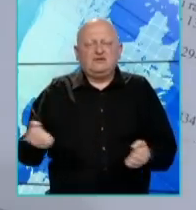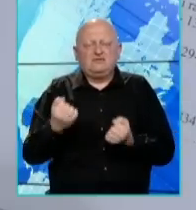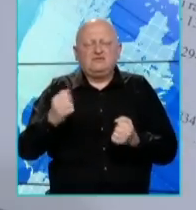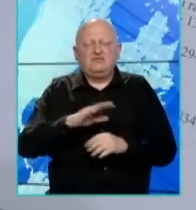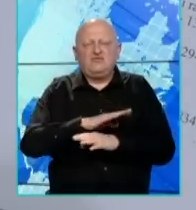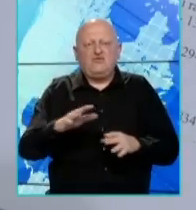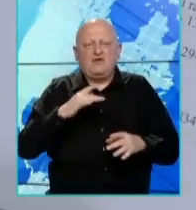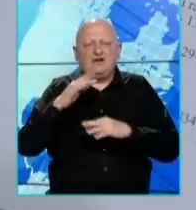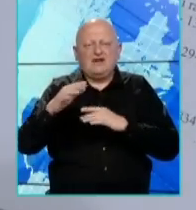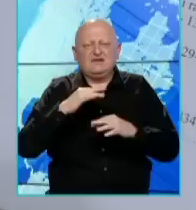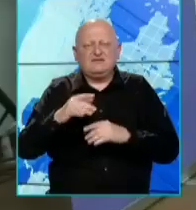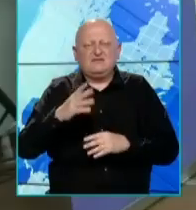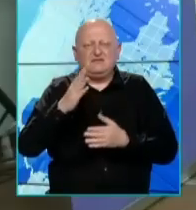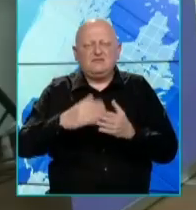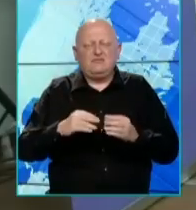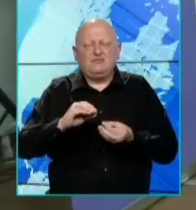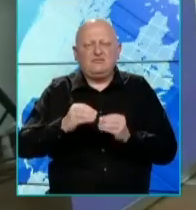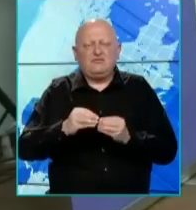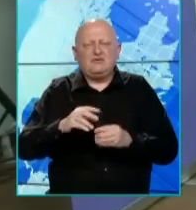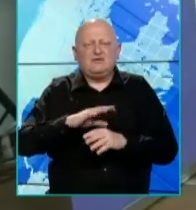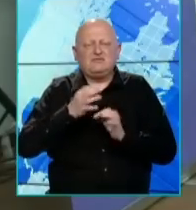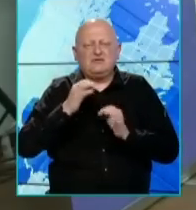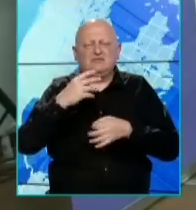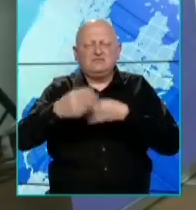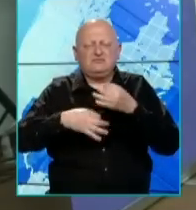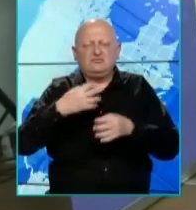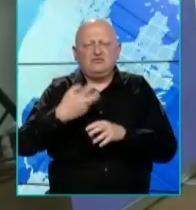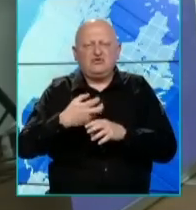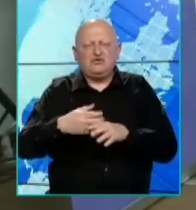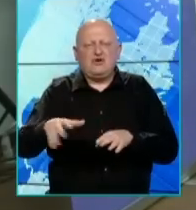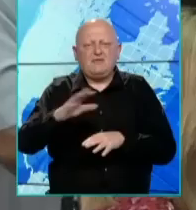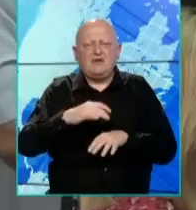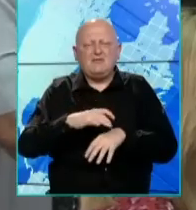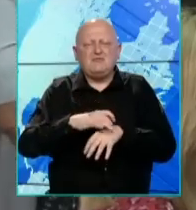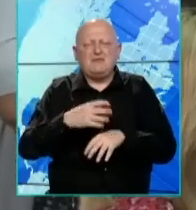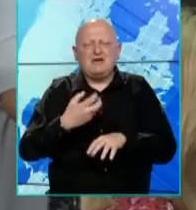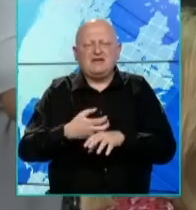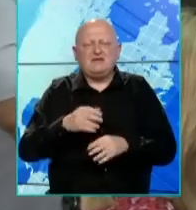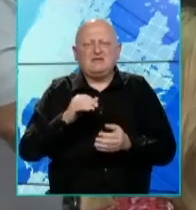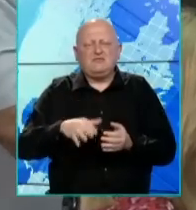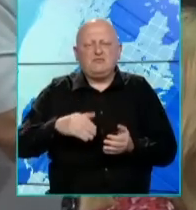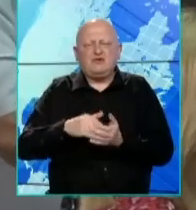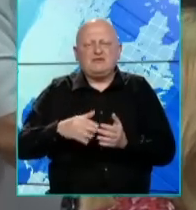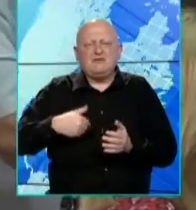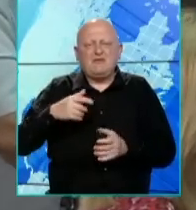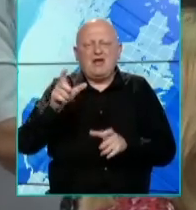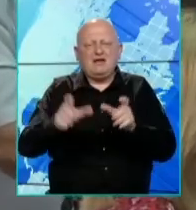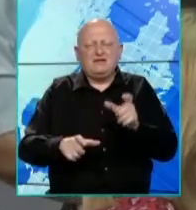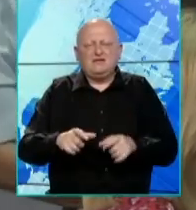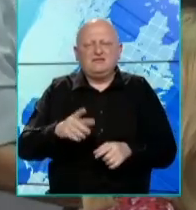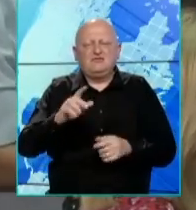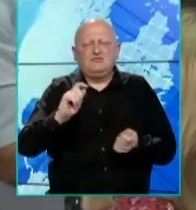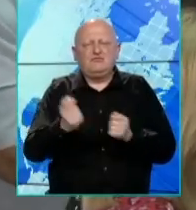razvoju se uvijek razgovaralo i bio je predmet specijalističkih obrada ljekara iz oblasti pedijatrije. No potrebe mlade populacije i